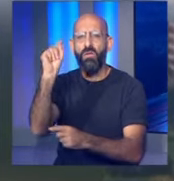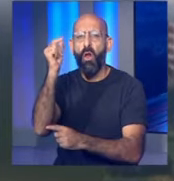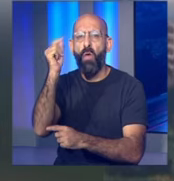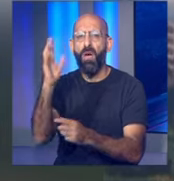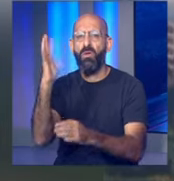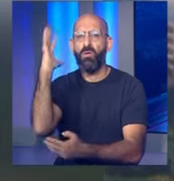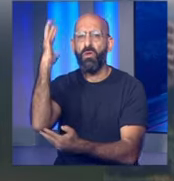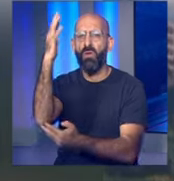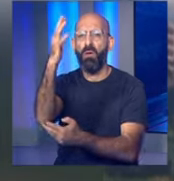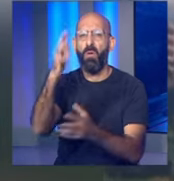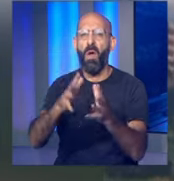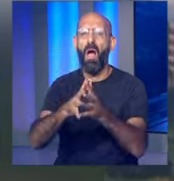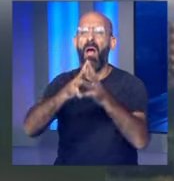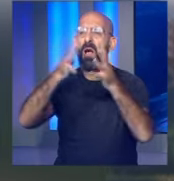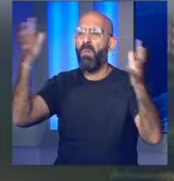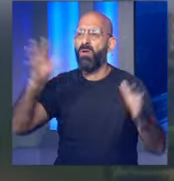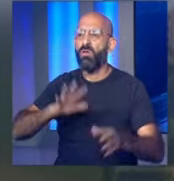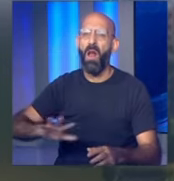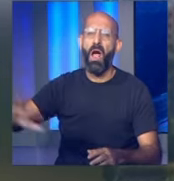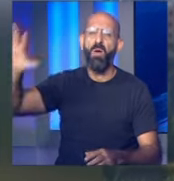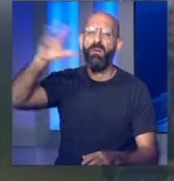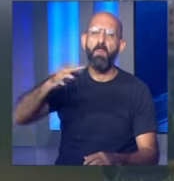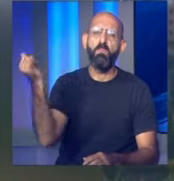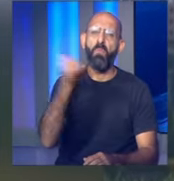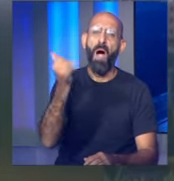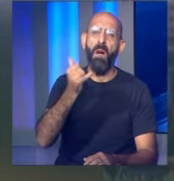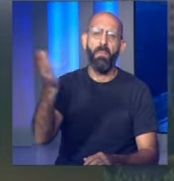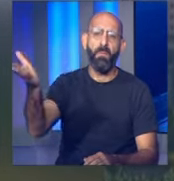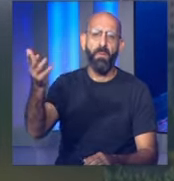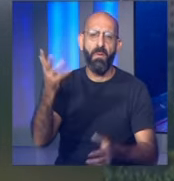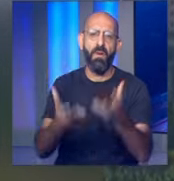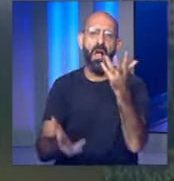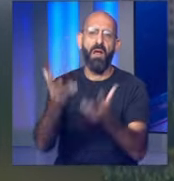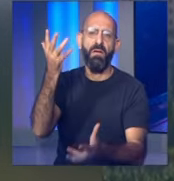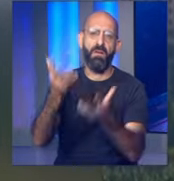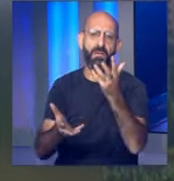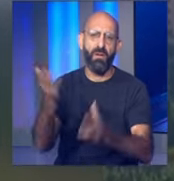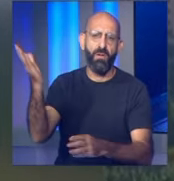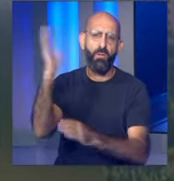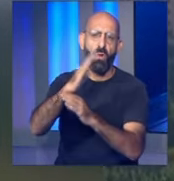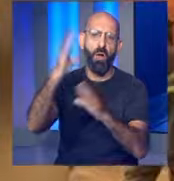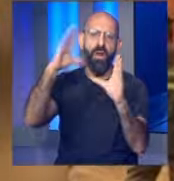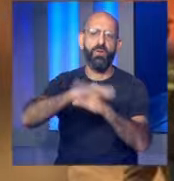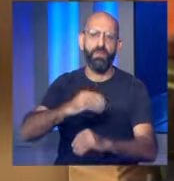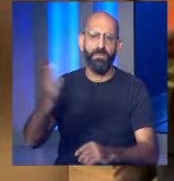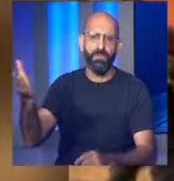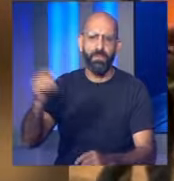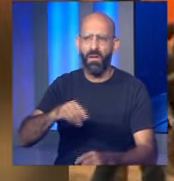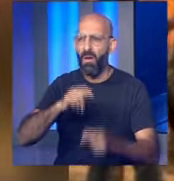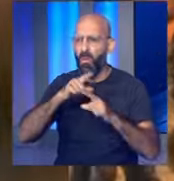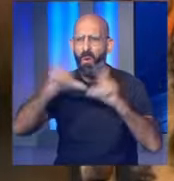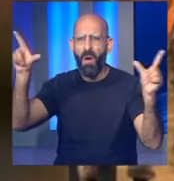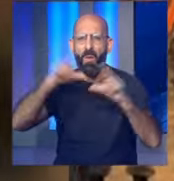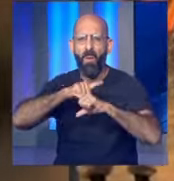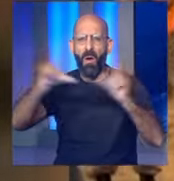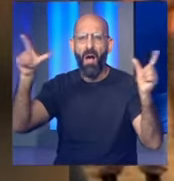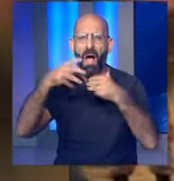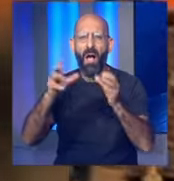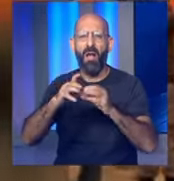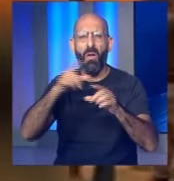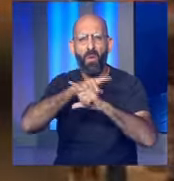قضاء جزين، وهي أحراج صنوبر تابعة لحرج بكاسين الصنوبري الأكبر في الشرق الأوسط. الحرائق اتسعت بعد